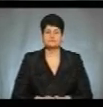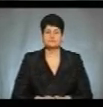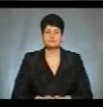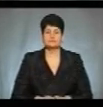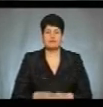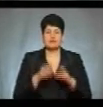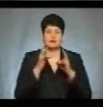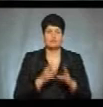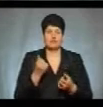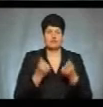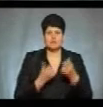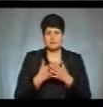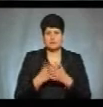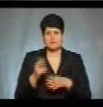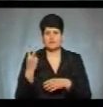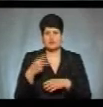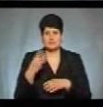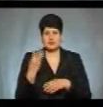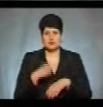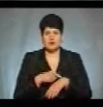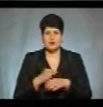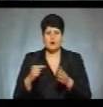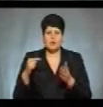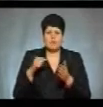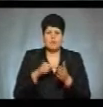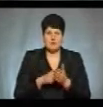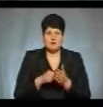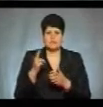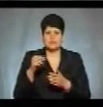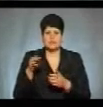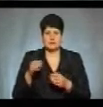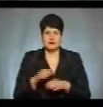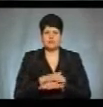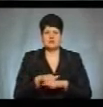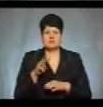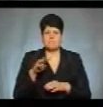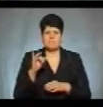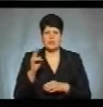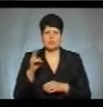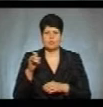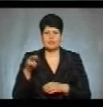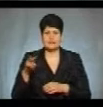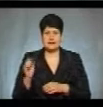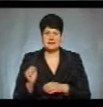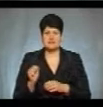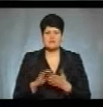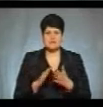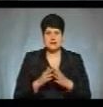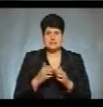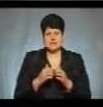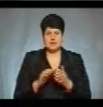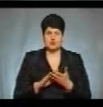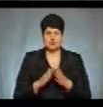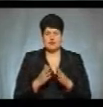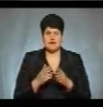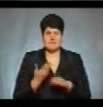Травмований водій, який вчора близько 23-ї години потрапив у дорожньо-транспортну пригоду на вулиці Миколинецькій в Тернополі, у стані середнього ступеня важкості.